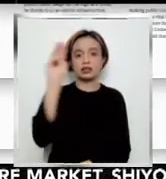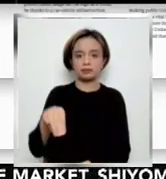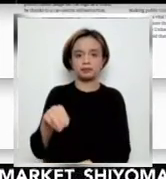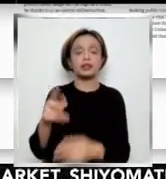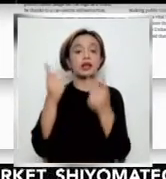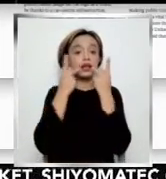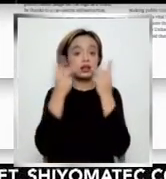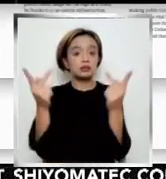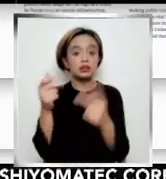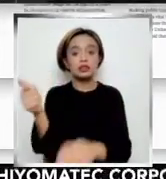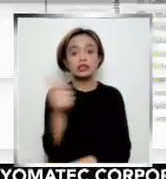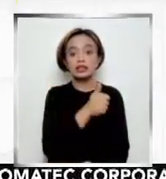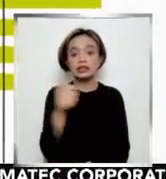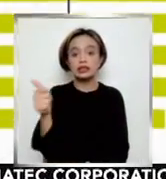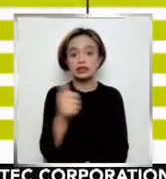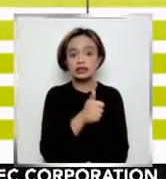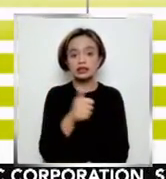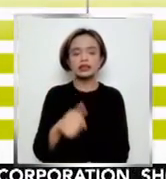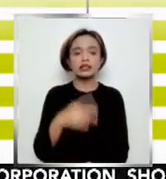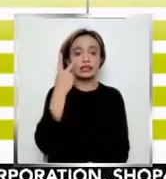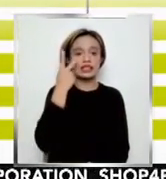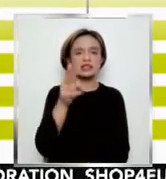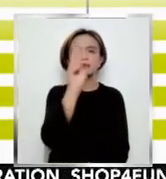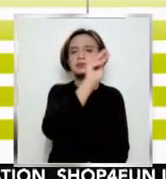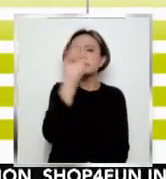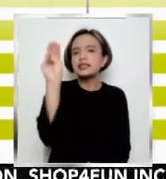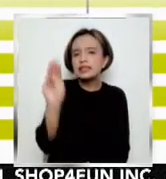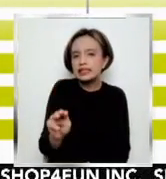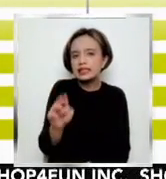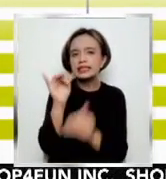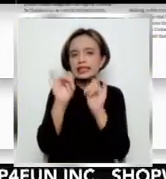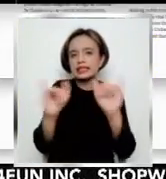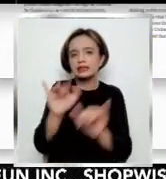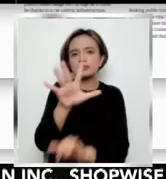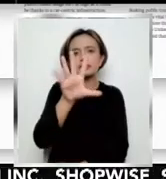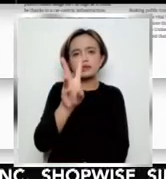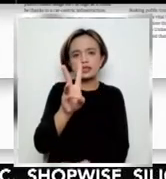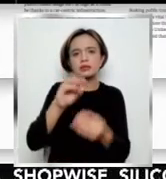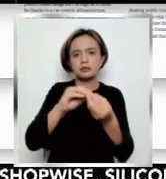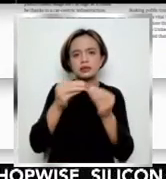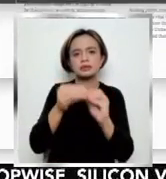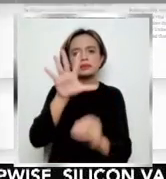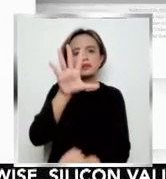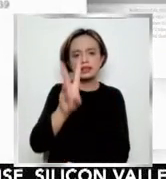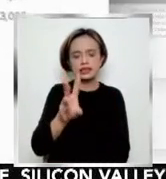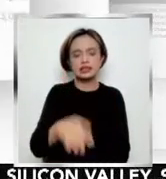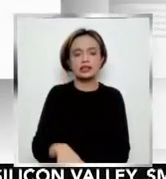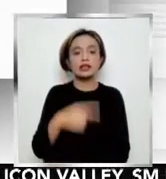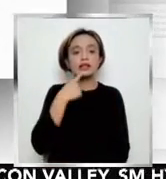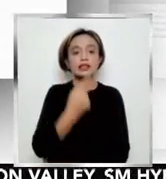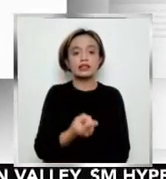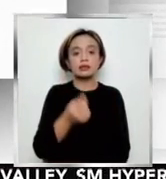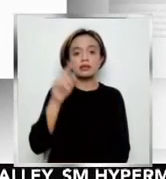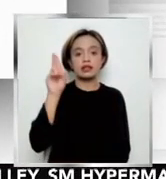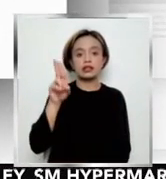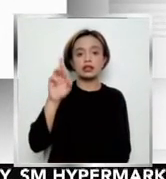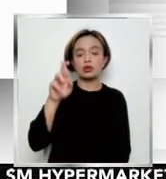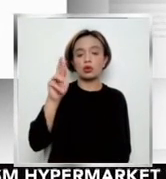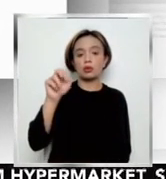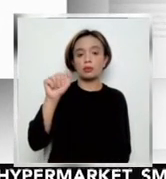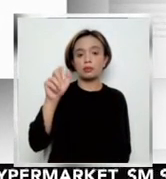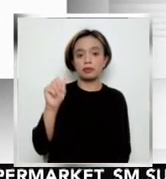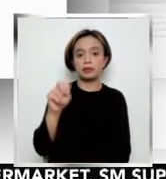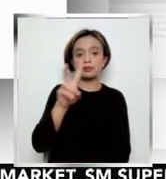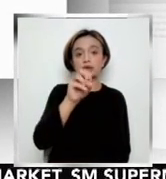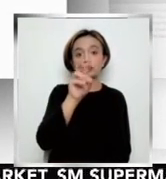transportasyon, di rin nalalayo ang Metro Manila na nasa 56 sa listahan. Ayon sa Urban Readiness Mobility Index 2022,